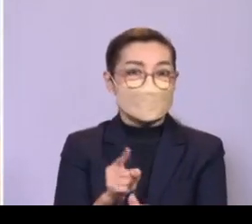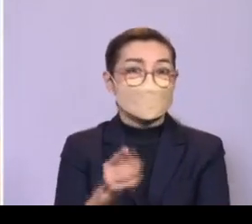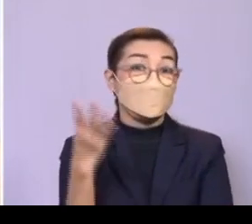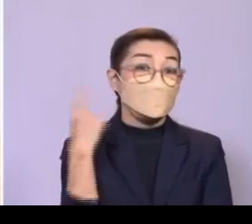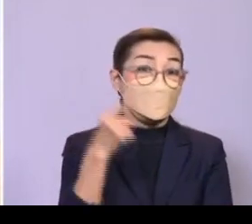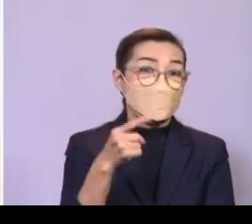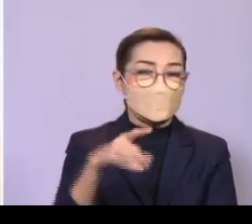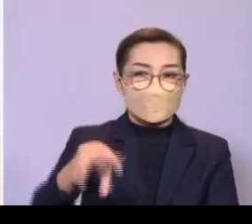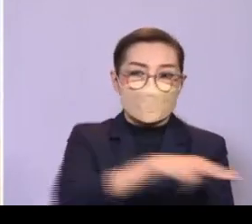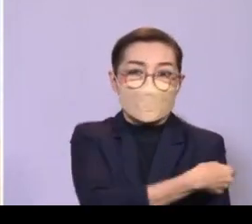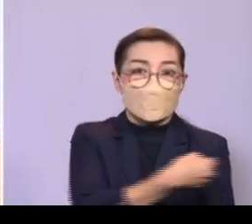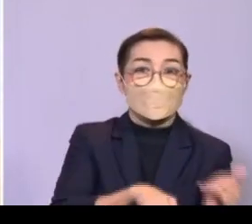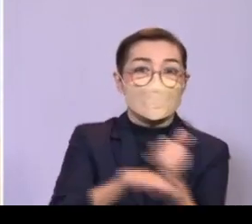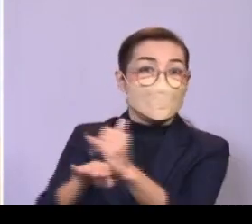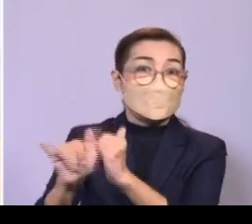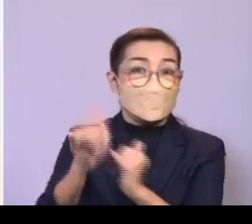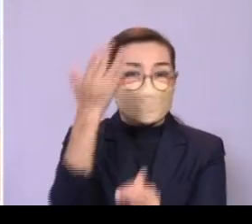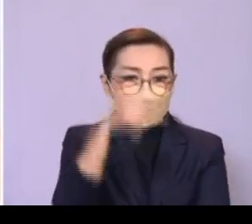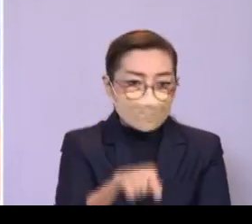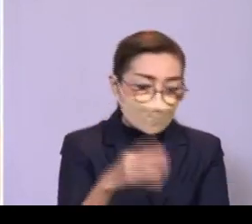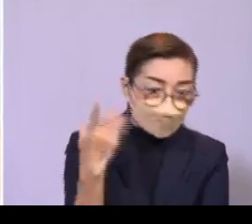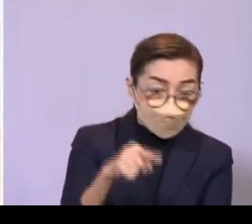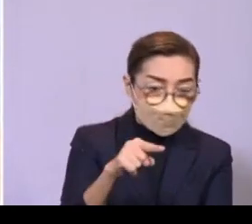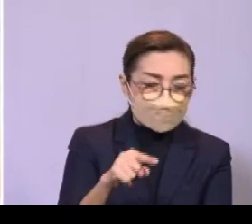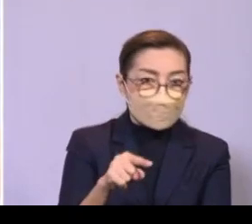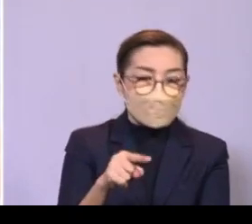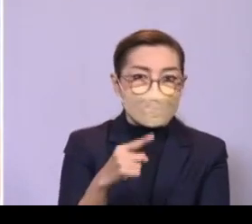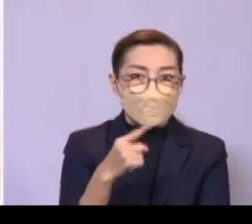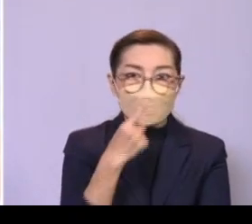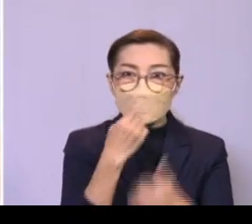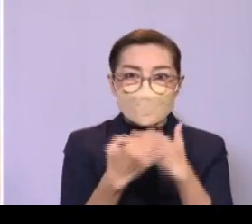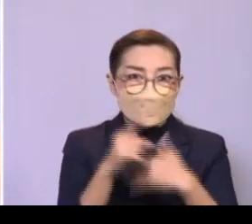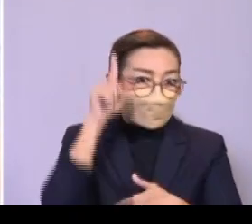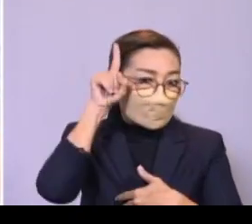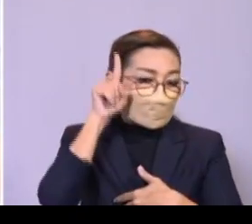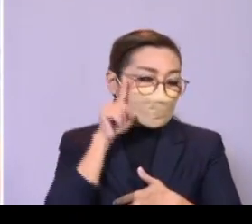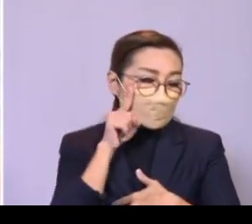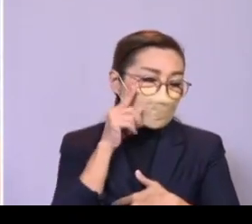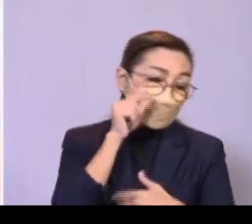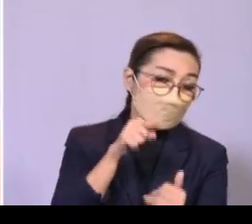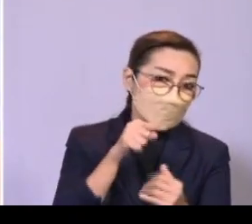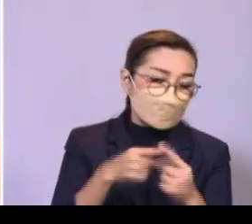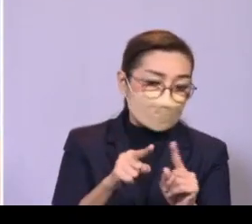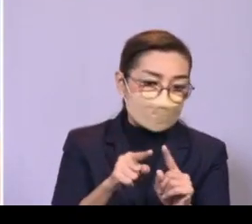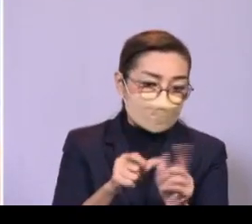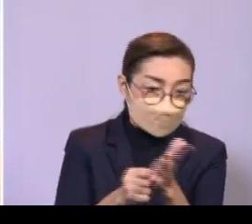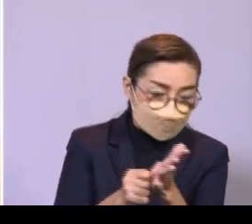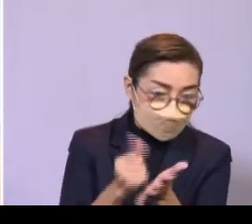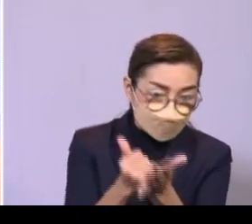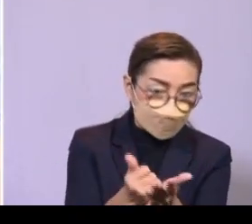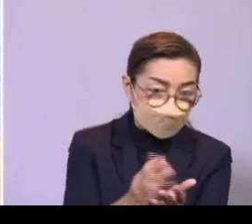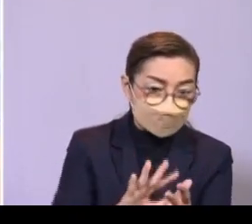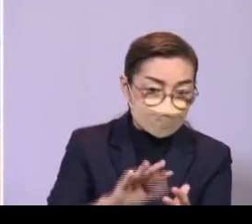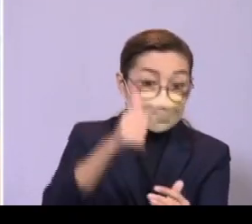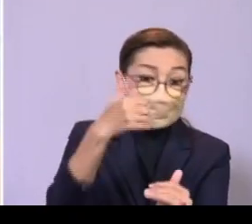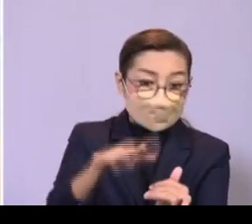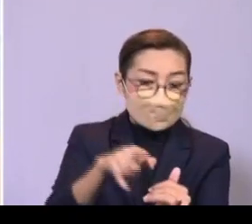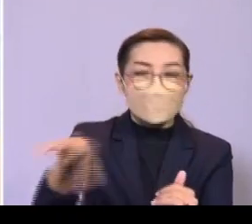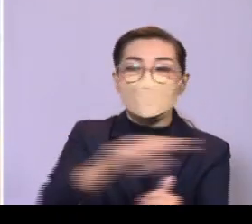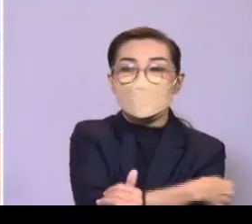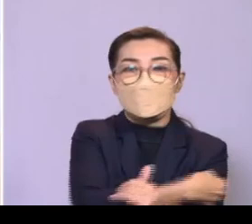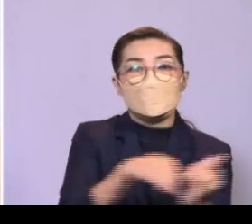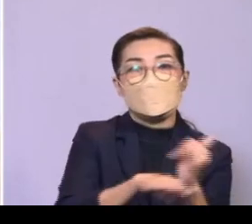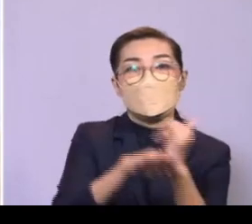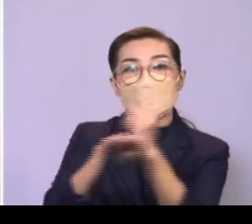เมื่อวานที่ไม่ส่งต่อเพราะว่ายังมีอาการของความดันต่ำอยู่มีการช็อกวันนี้แก้ปัญหาเรื่องช็อกแล้วก็จะได้เลยส่งไป